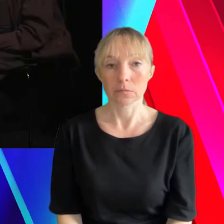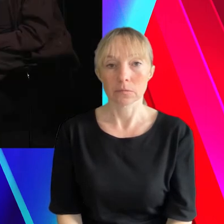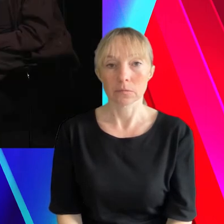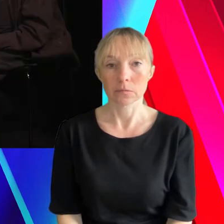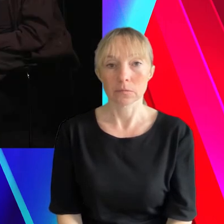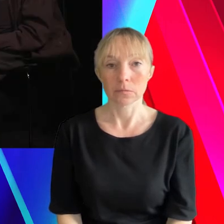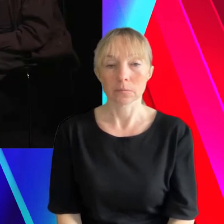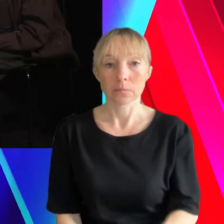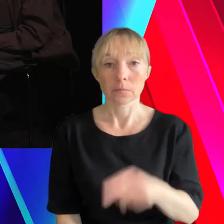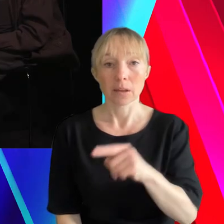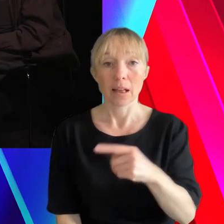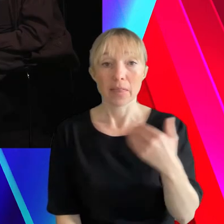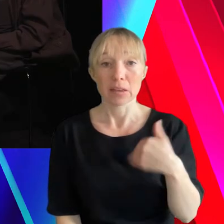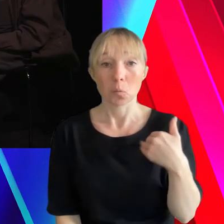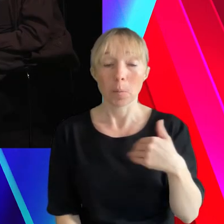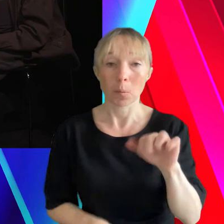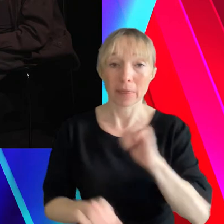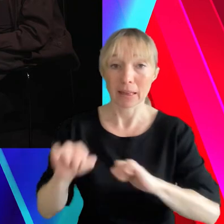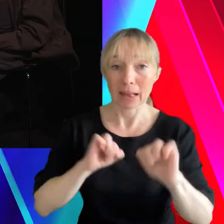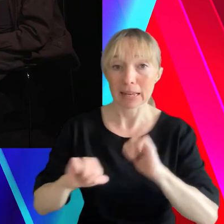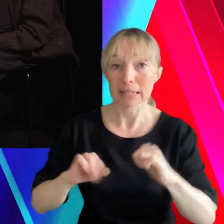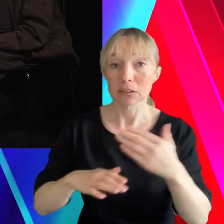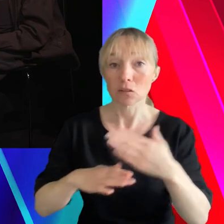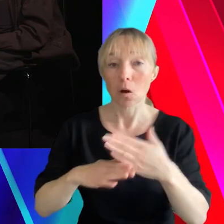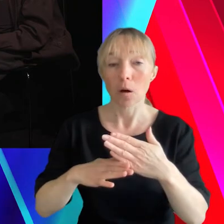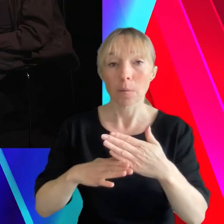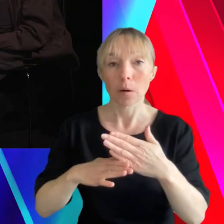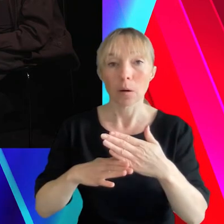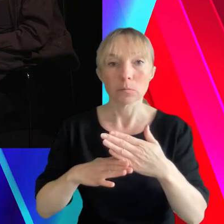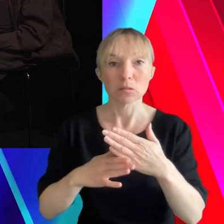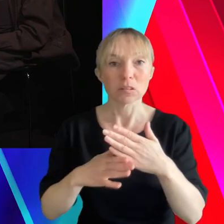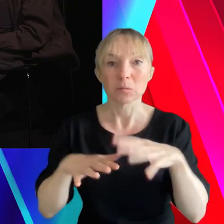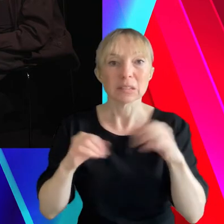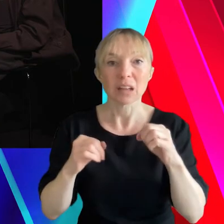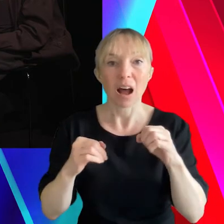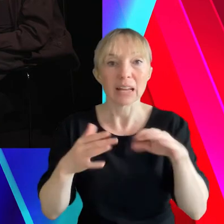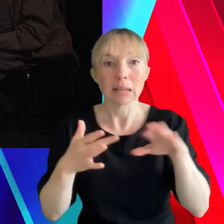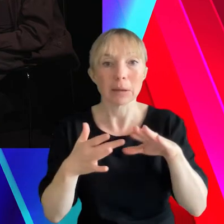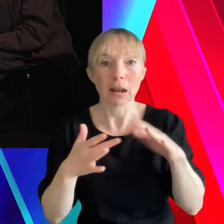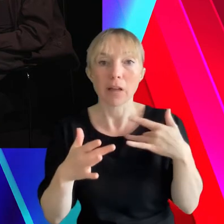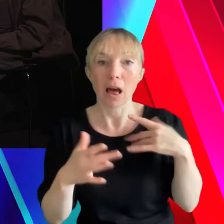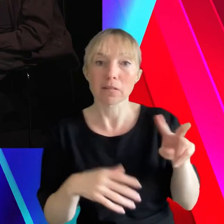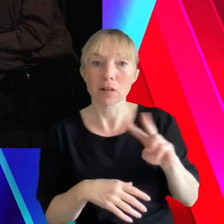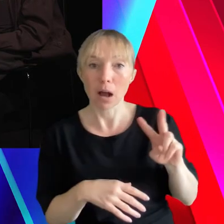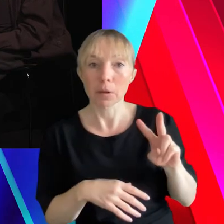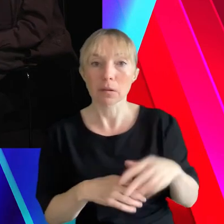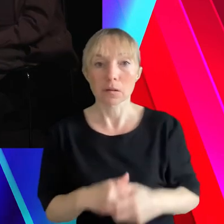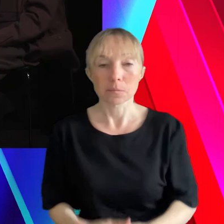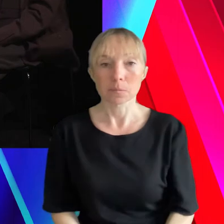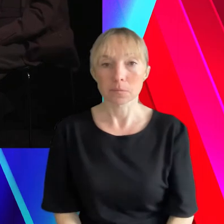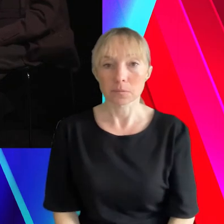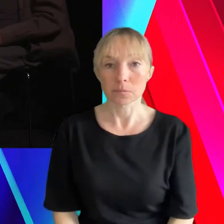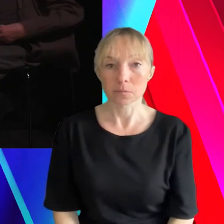So with this woman who has this cleaning job, we just enter in the middle of the life of a couple. و مدام احساس کنیم که